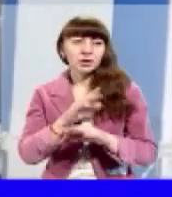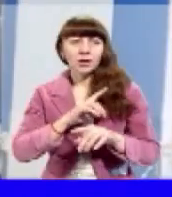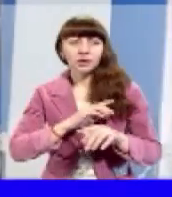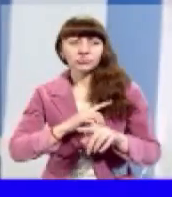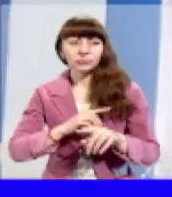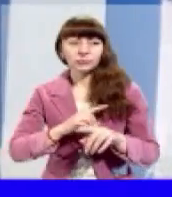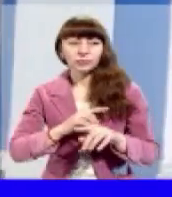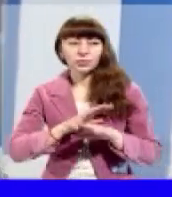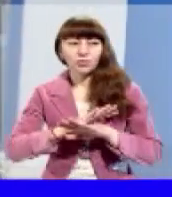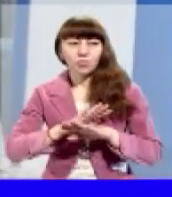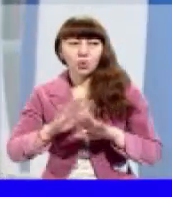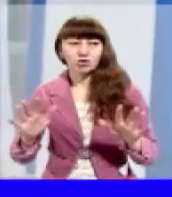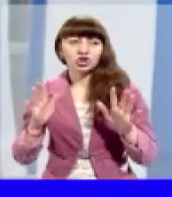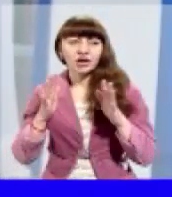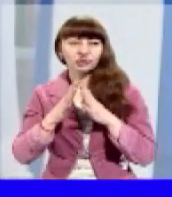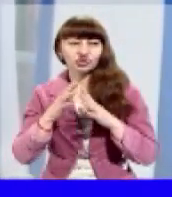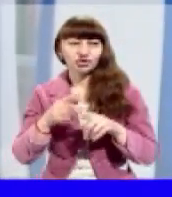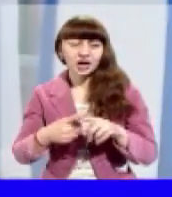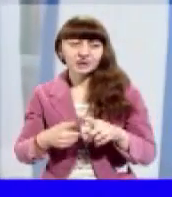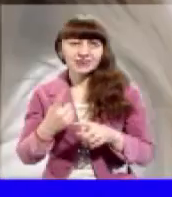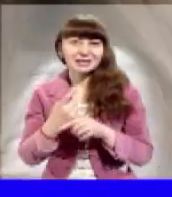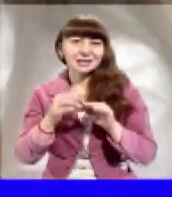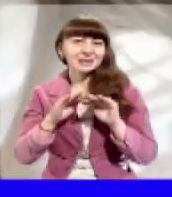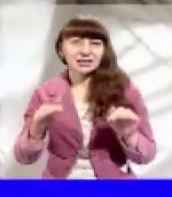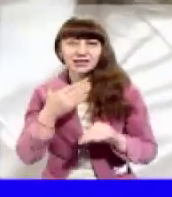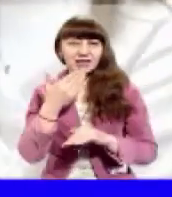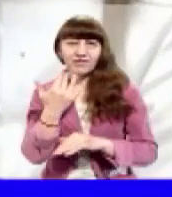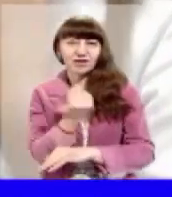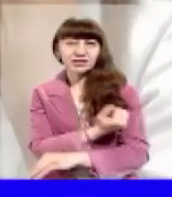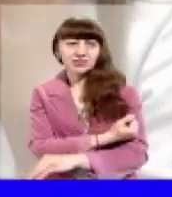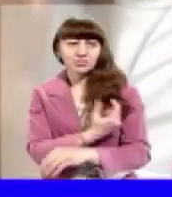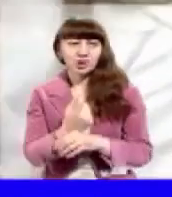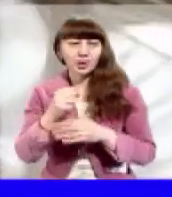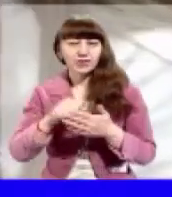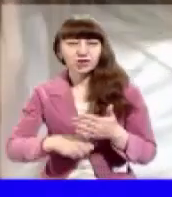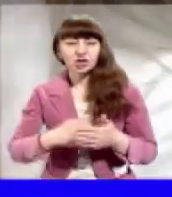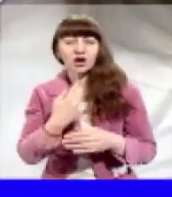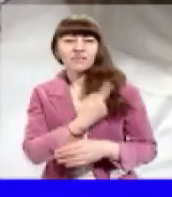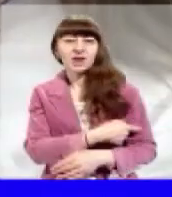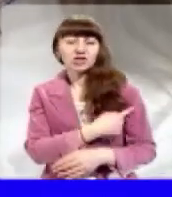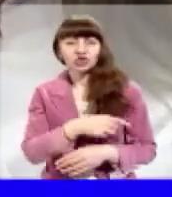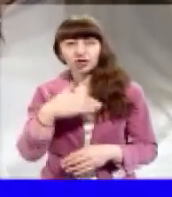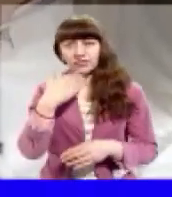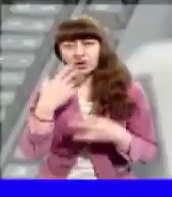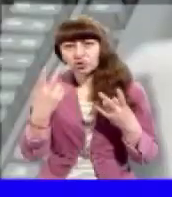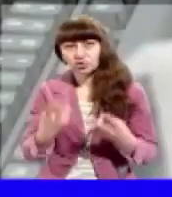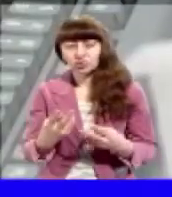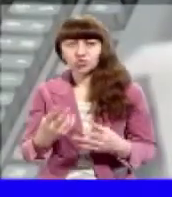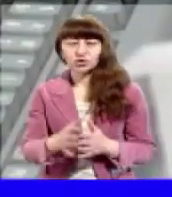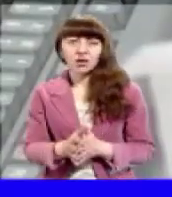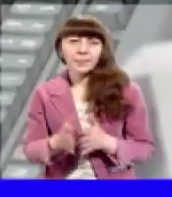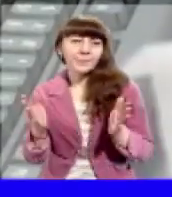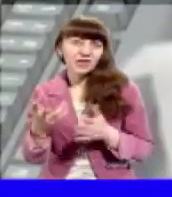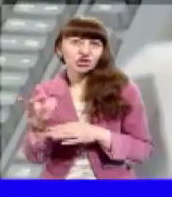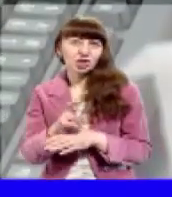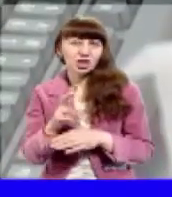оның 90%-ға жуығы вакцина алмағандар. Сол себепті дәрігерлер ата-аналарға адамдар көп жиналатын жерлерге барудан бас тартуға